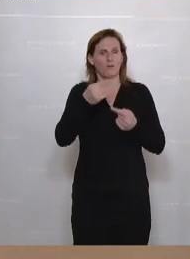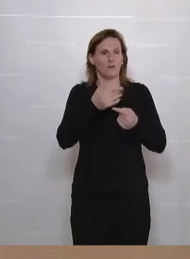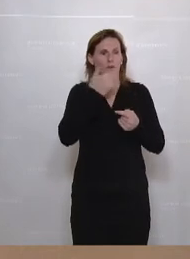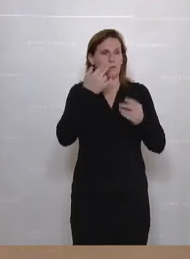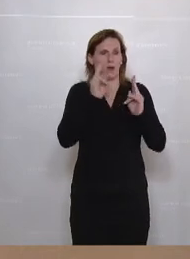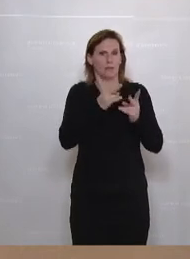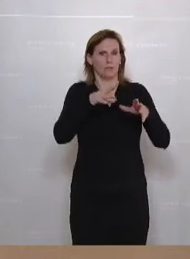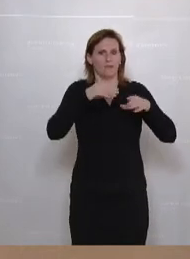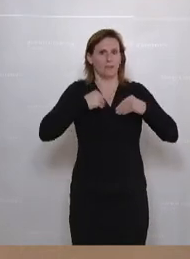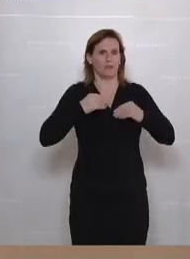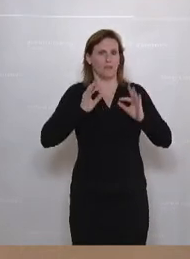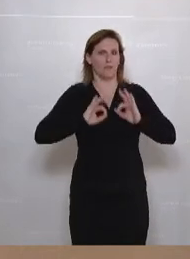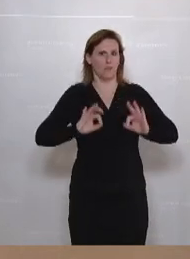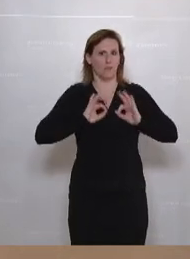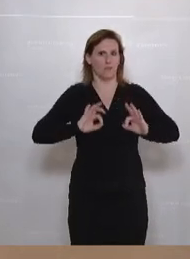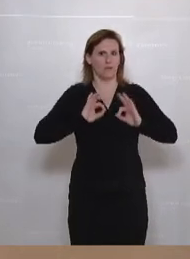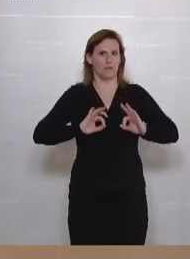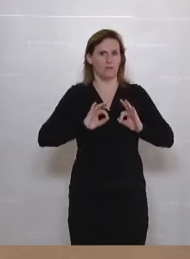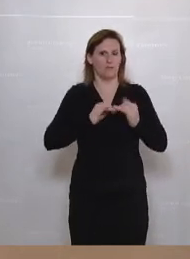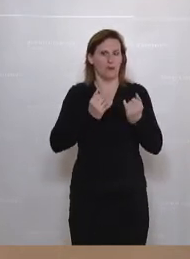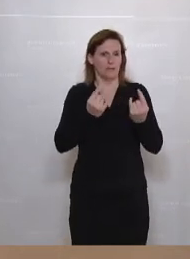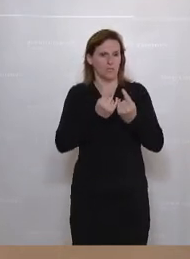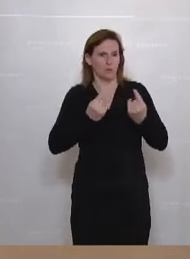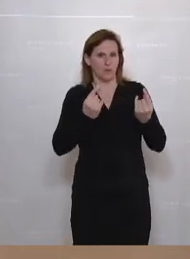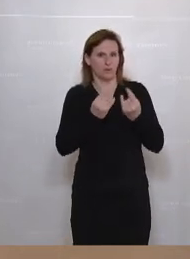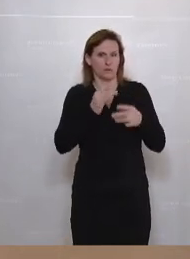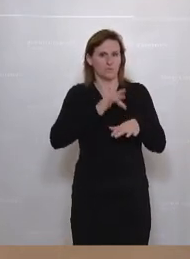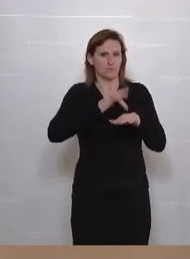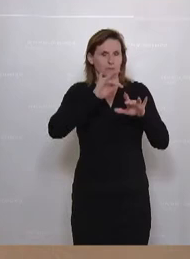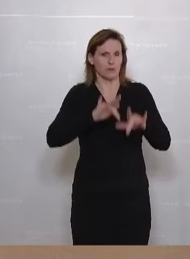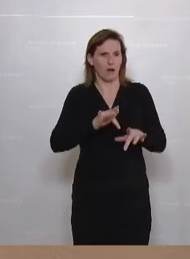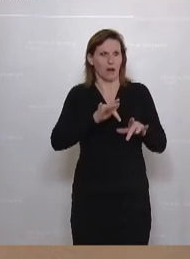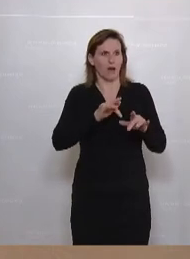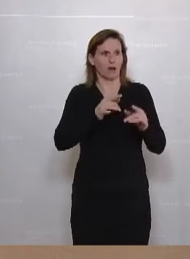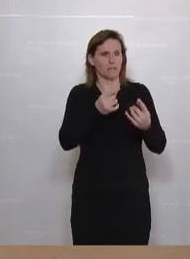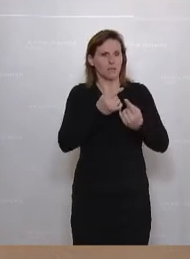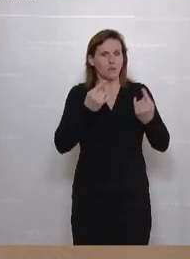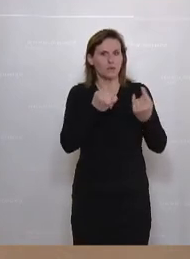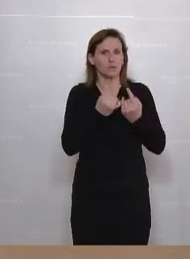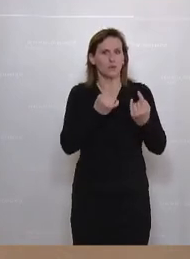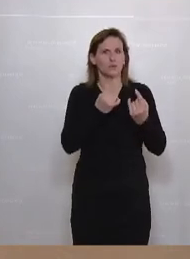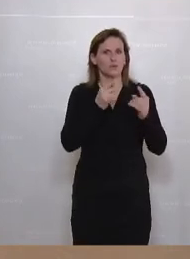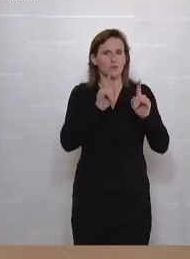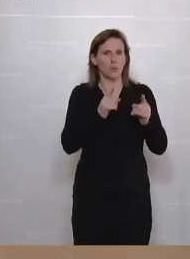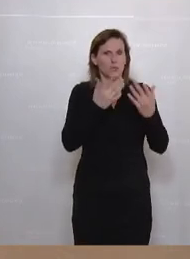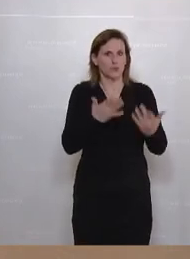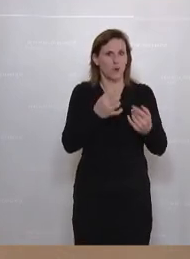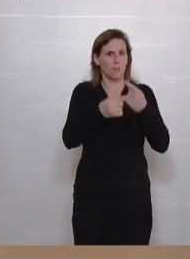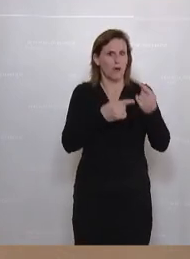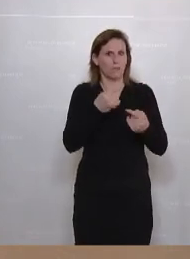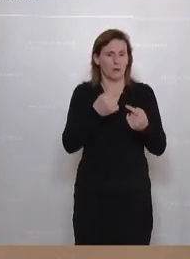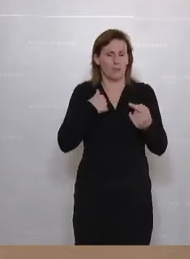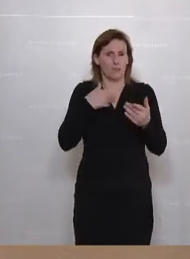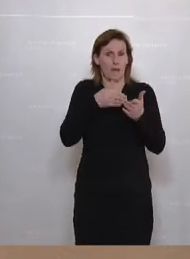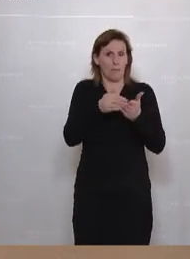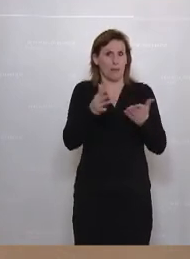nicht tolerieren, wo solche Lager überhaupt entstehen. Das heißt, wir müssen dort ansetzen, dass solche Lager überhaupt nicht entstehen. Wo ich Ihnen aber absolut nicht zustimme, ist